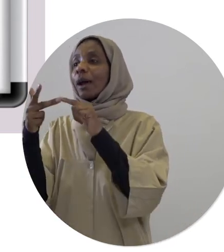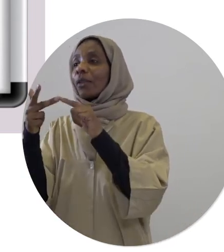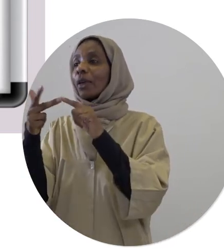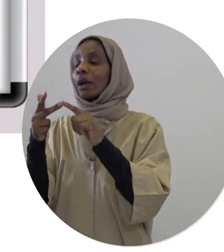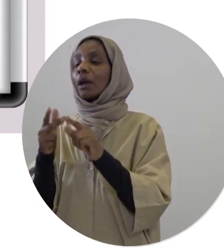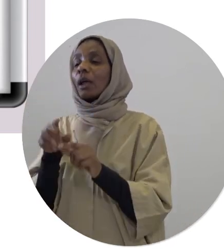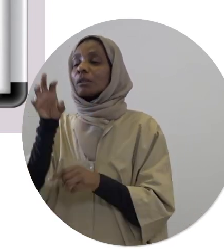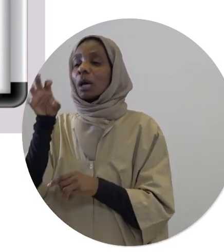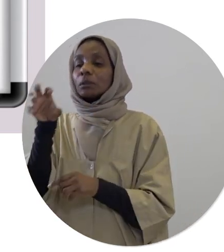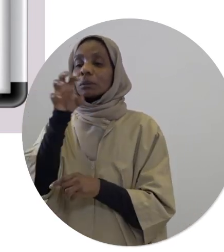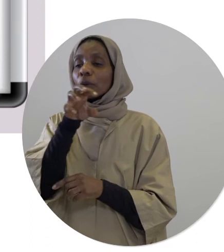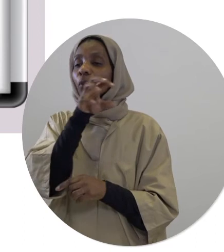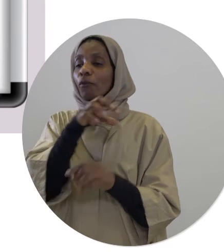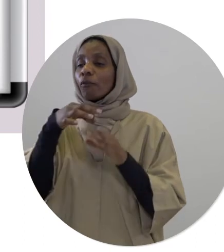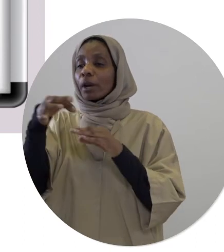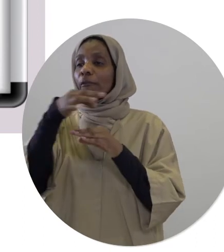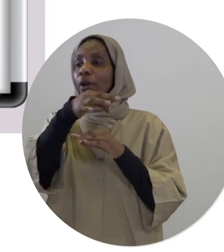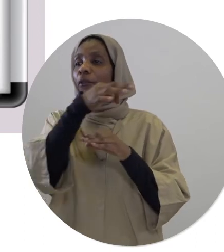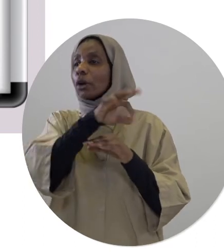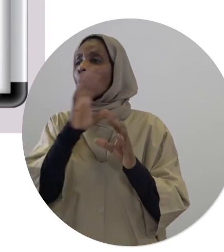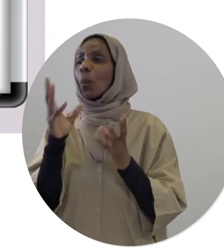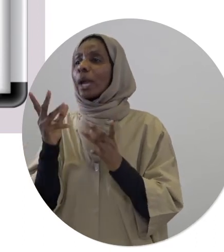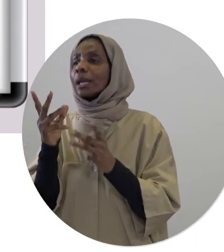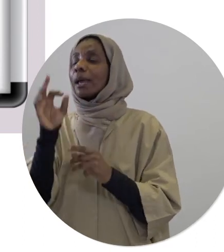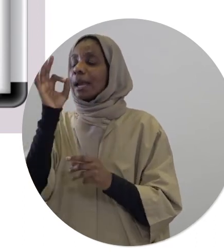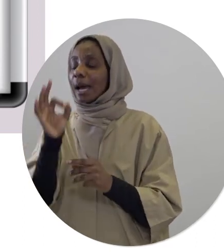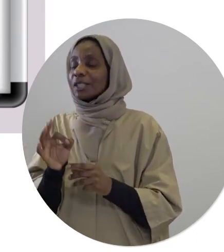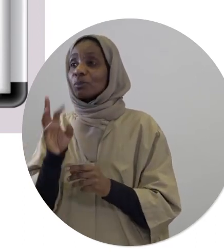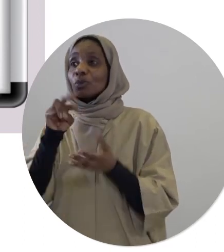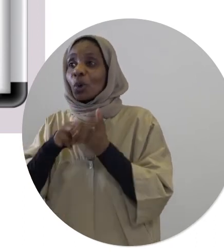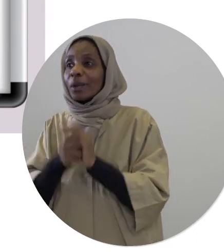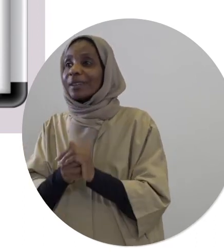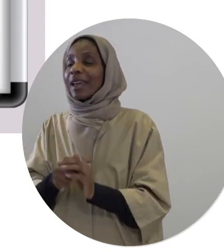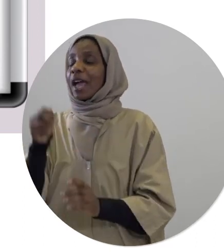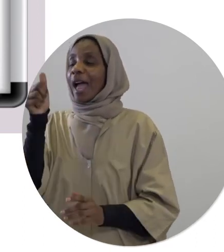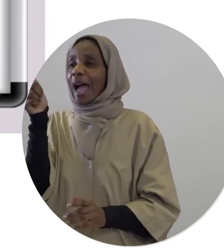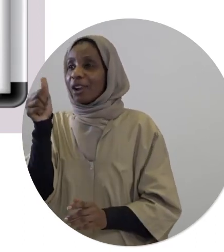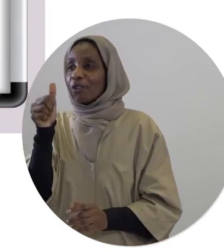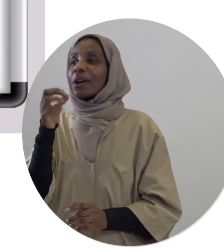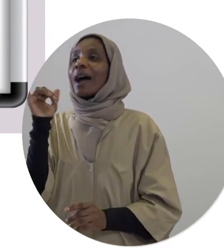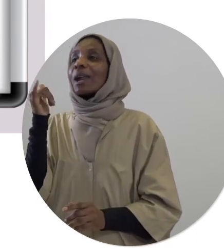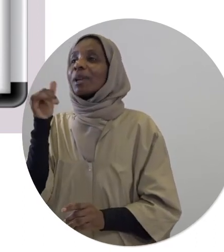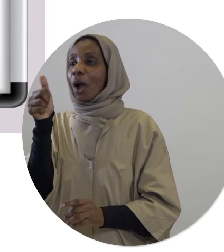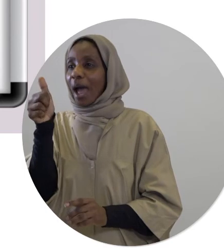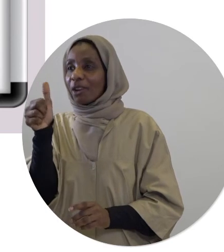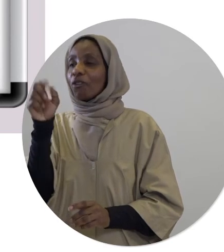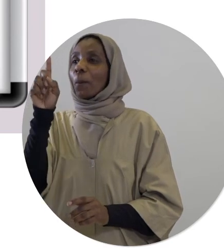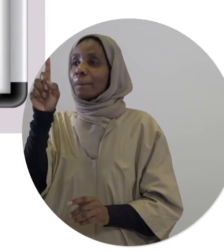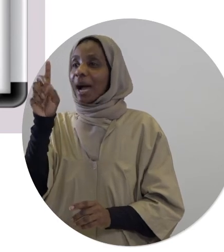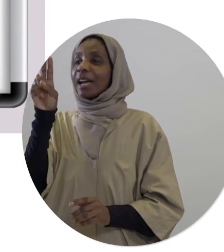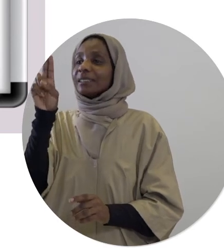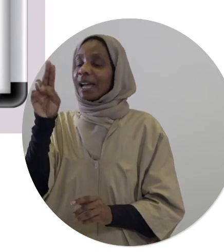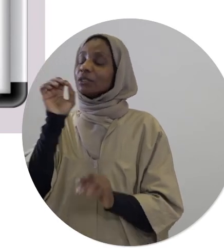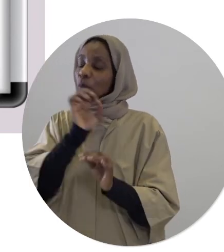مواضع التفرعات وتكتب التفرعات بترتيب أبجدي عربي، ثم نحدد